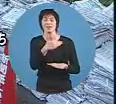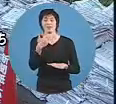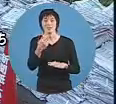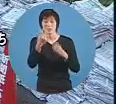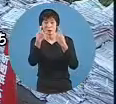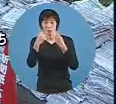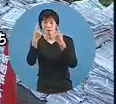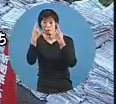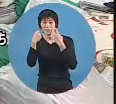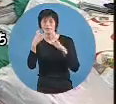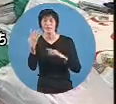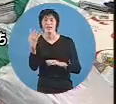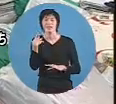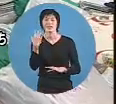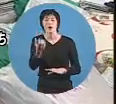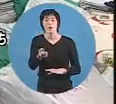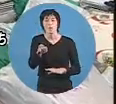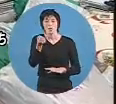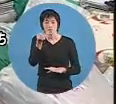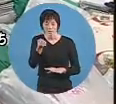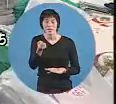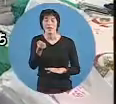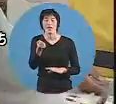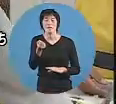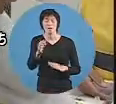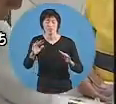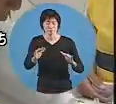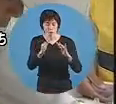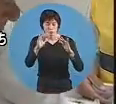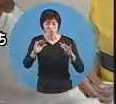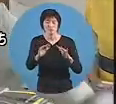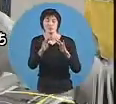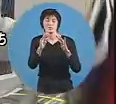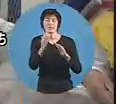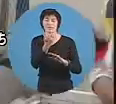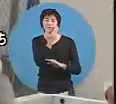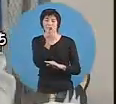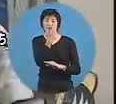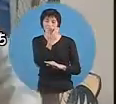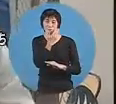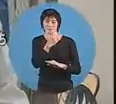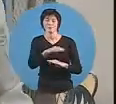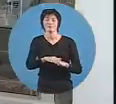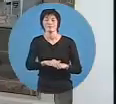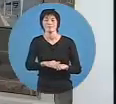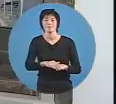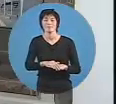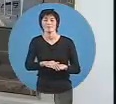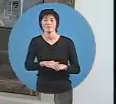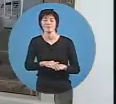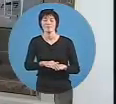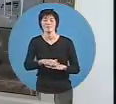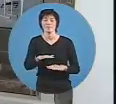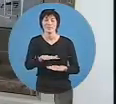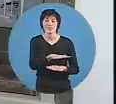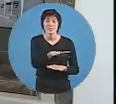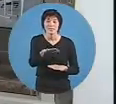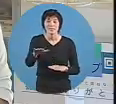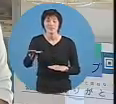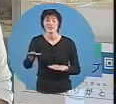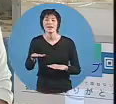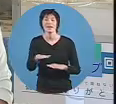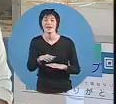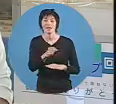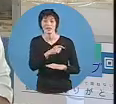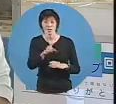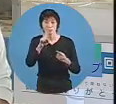人が行動に責任を持ち、ゴミ問題に取り組むことが何より大切です。市民一人一人が